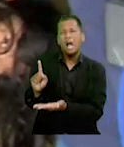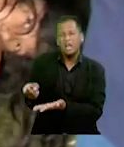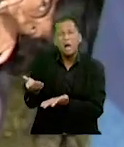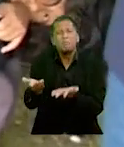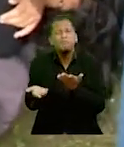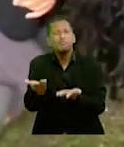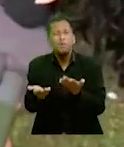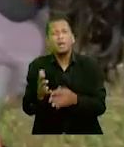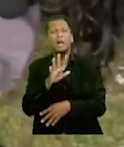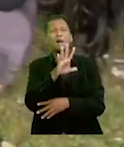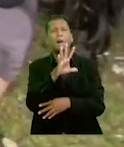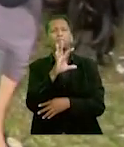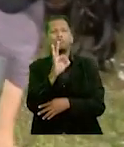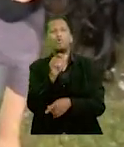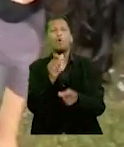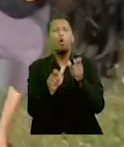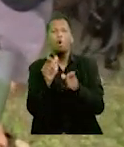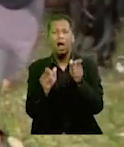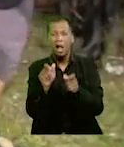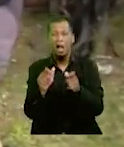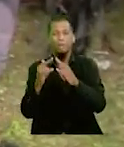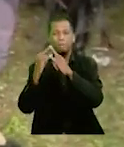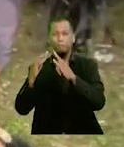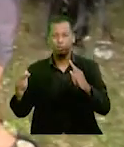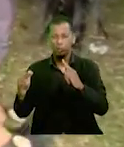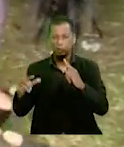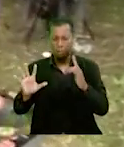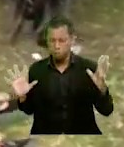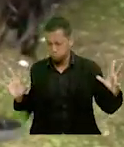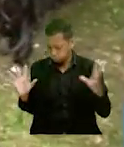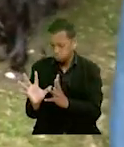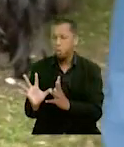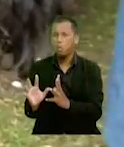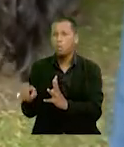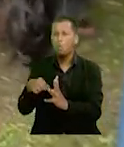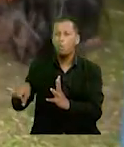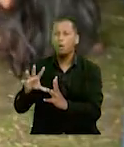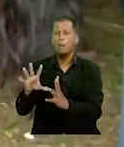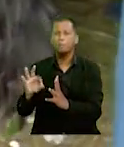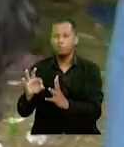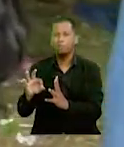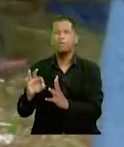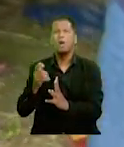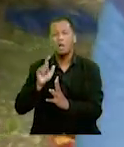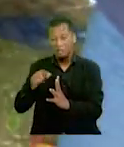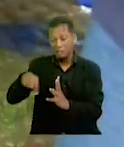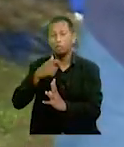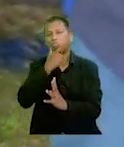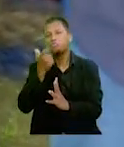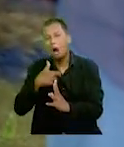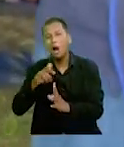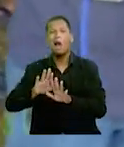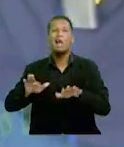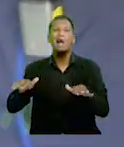dari 50 orang secara bertumpuk, tidak hanya lansia, namun juga orang tua, kemudian anak-anak. Dan untuk